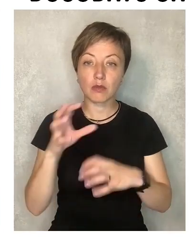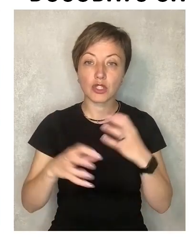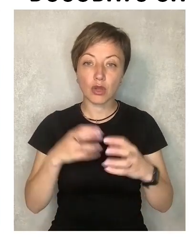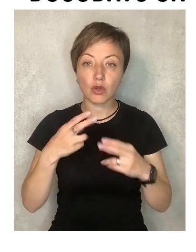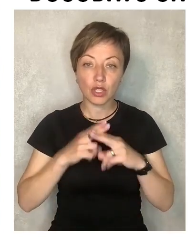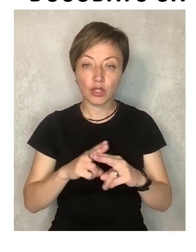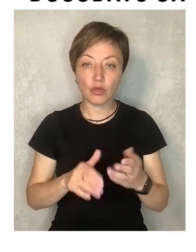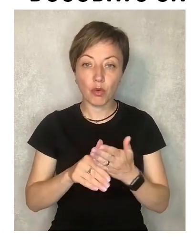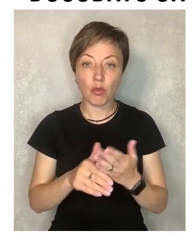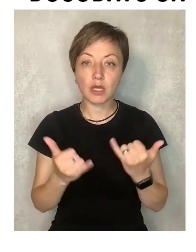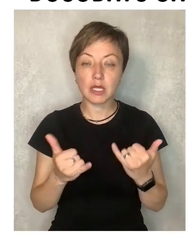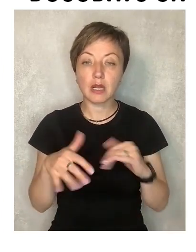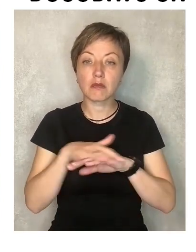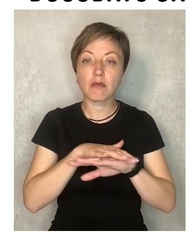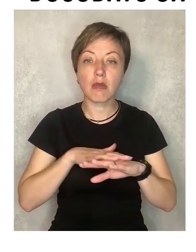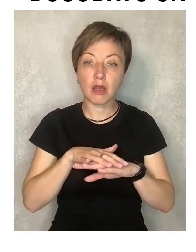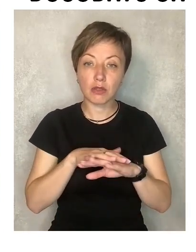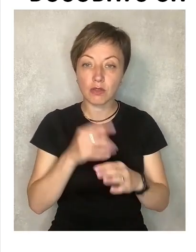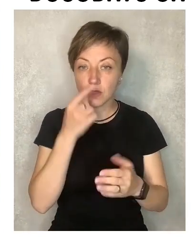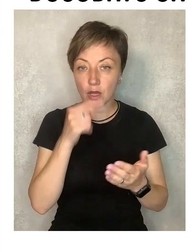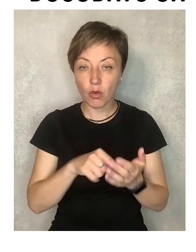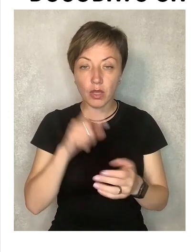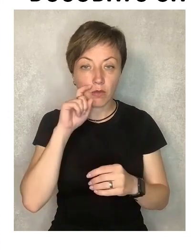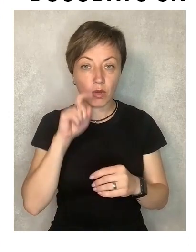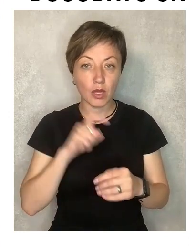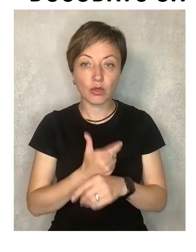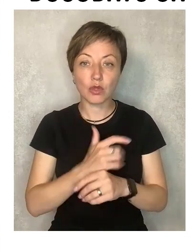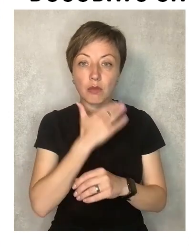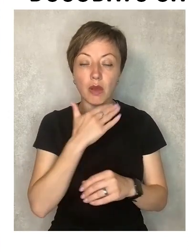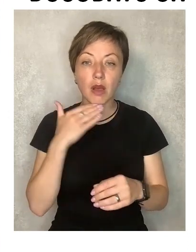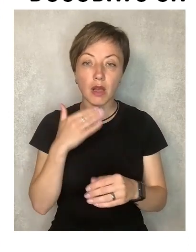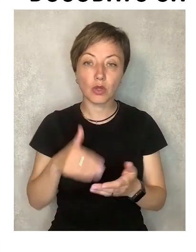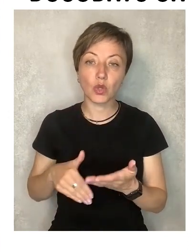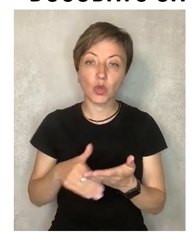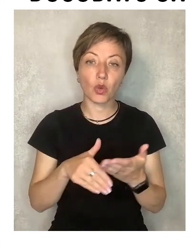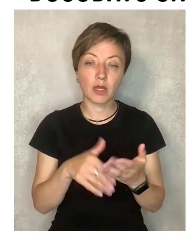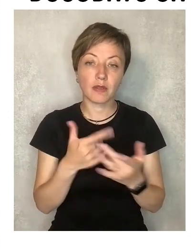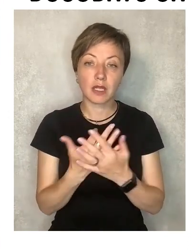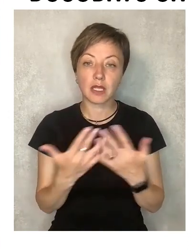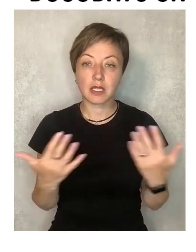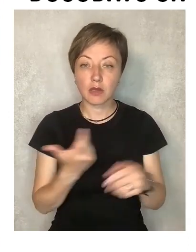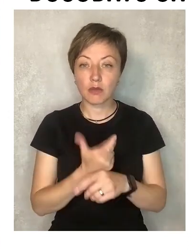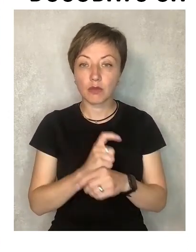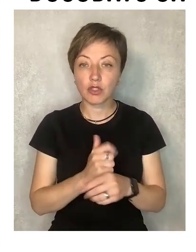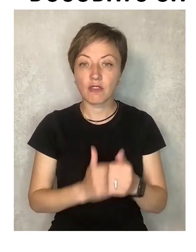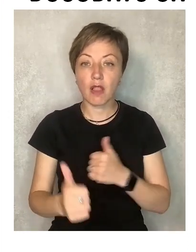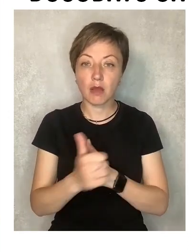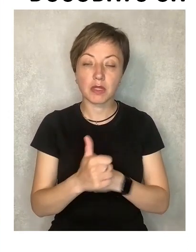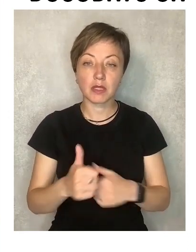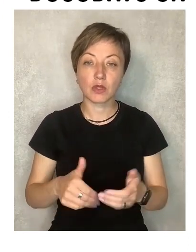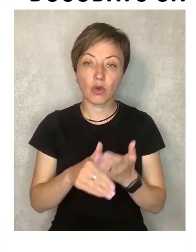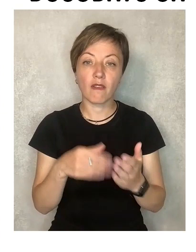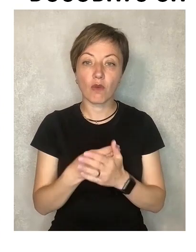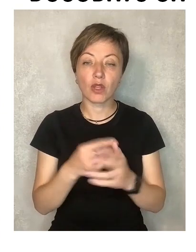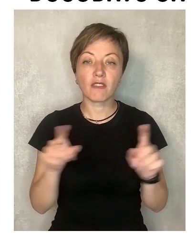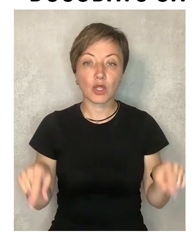зараз просто масово заходять в Україну. Дуже багато донорів різних, я не знаю, там, мабуть, найбільш флагманський донор – це фонд «Відродження», який